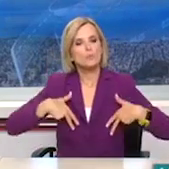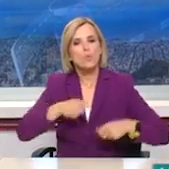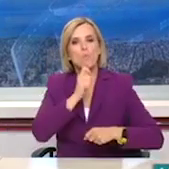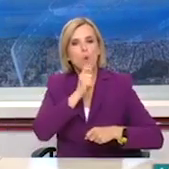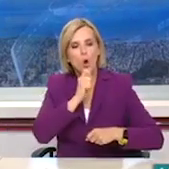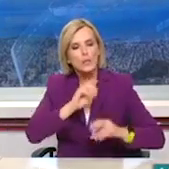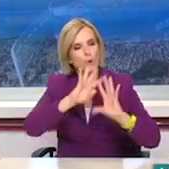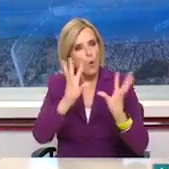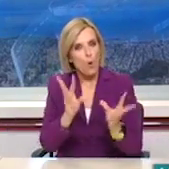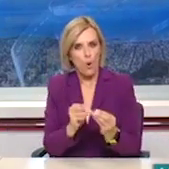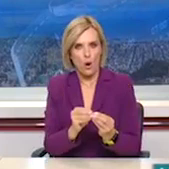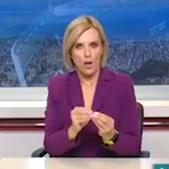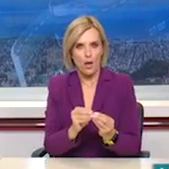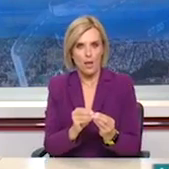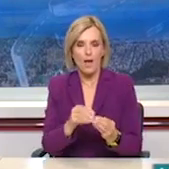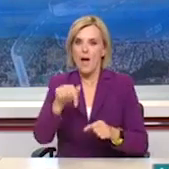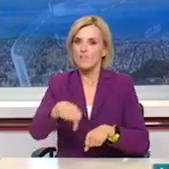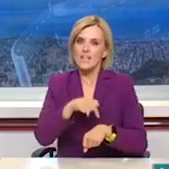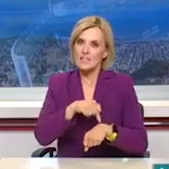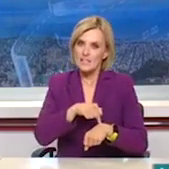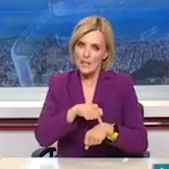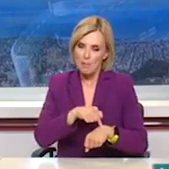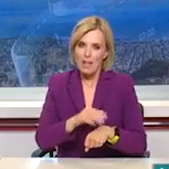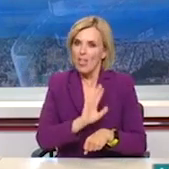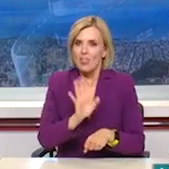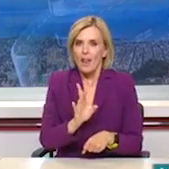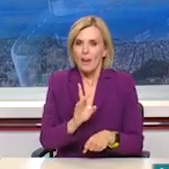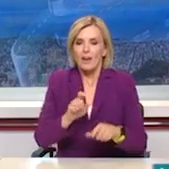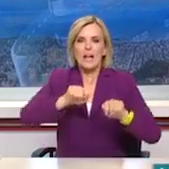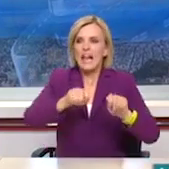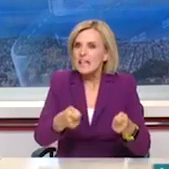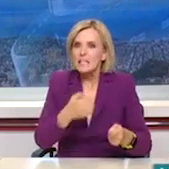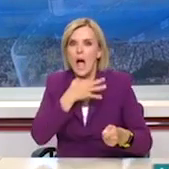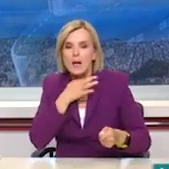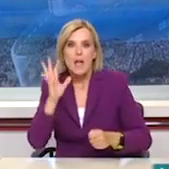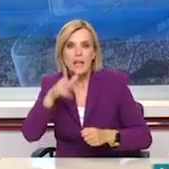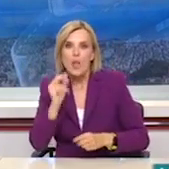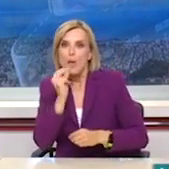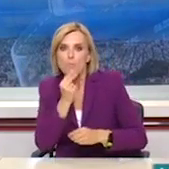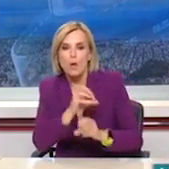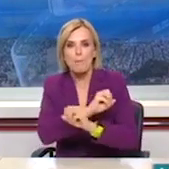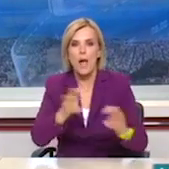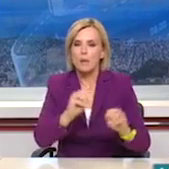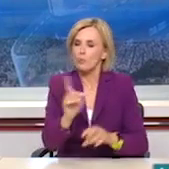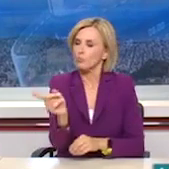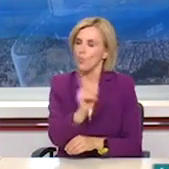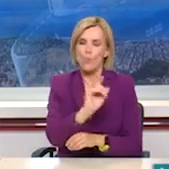Υπουργεία. Δεν βρισκόμαστε πλέον στην περίοδο του lockdown, ώστε να υπάρχει ανάγκη να είμαστε κάθε απόγευμα εδώ, όπως έγινε όλη